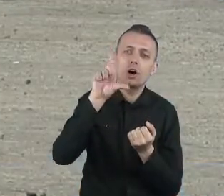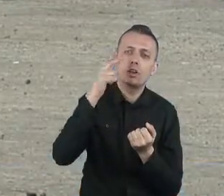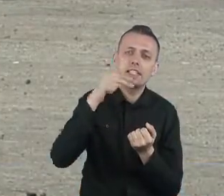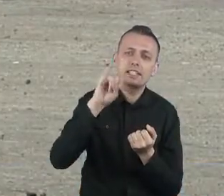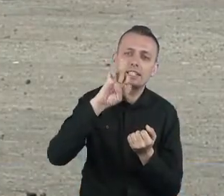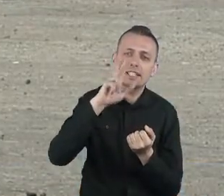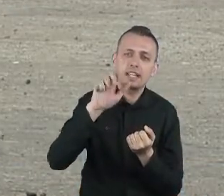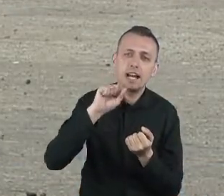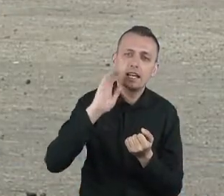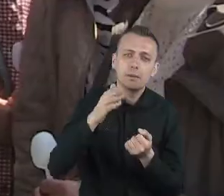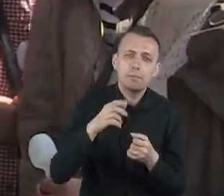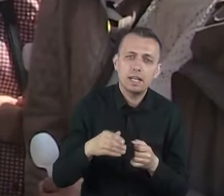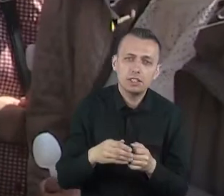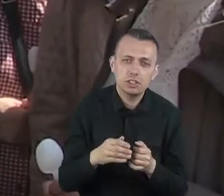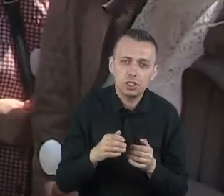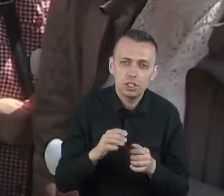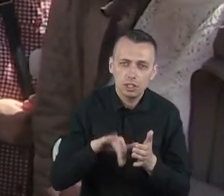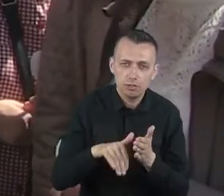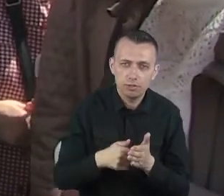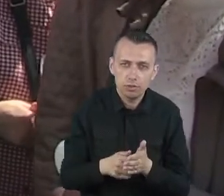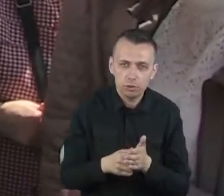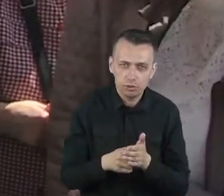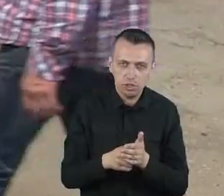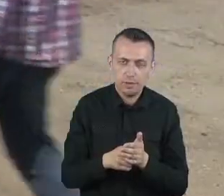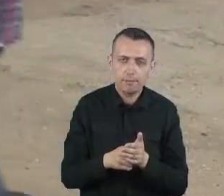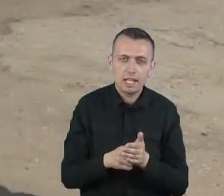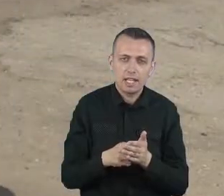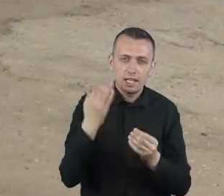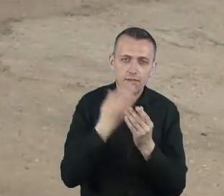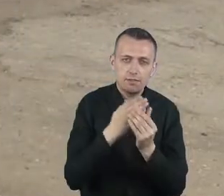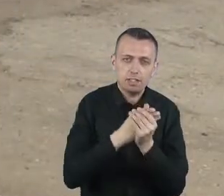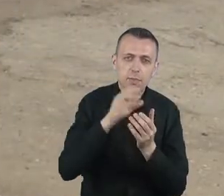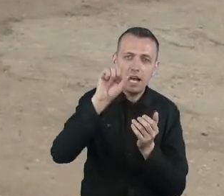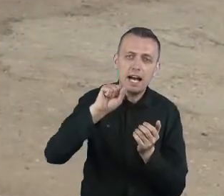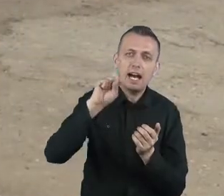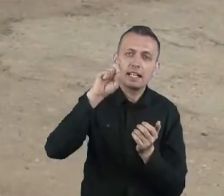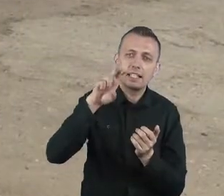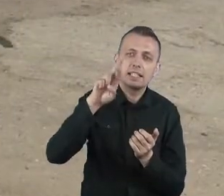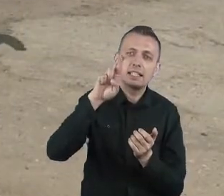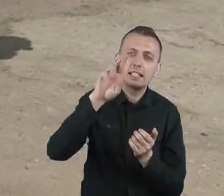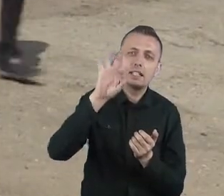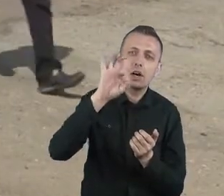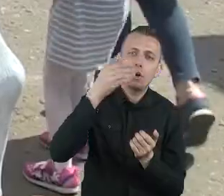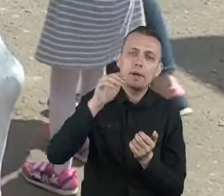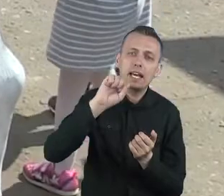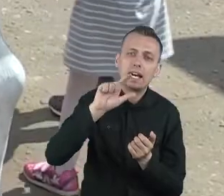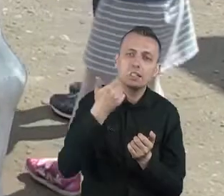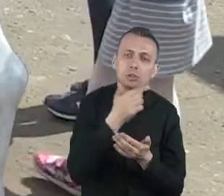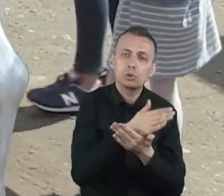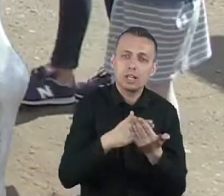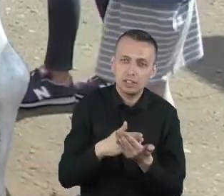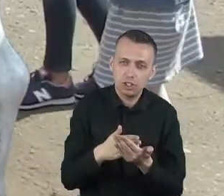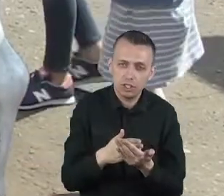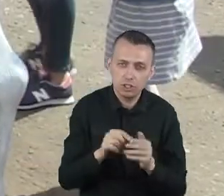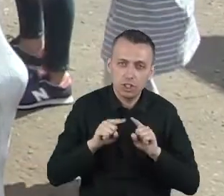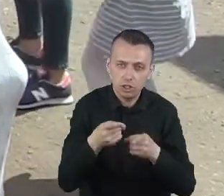13 maja tego roku w Kutnie przy ulicy Sklęczkowskiej 42 na terenie firmy Agroma Centrum Techniki Rolniczej Oddział Kutno. Jest to druga